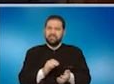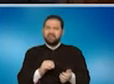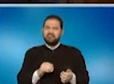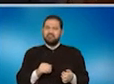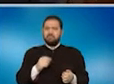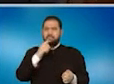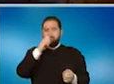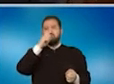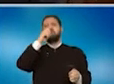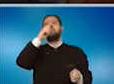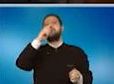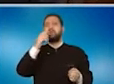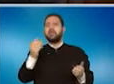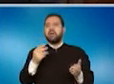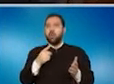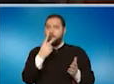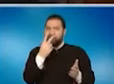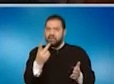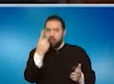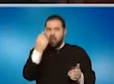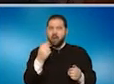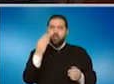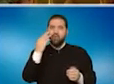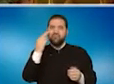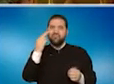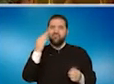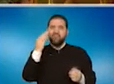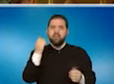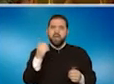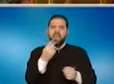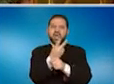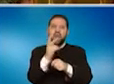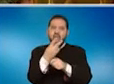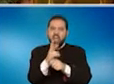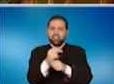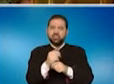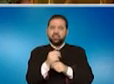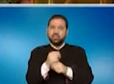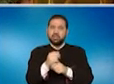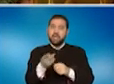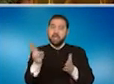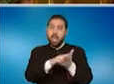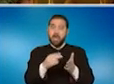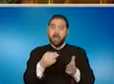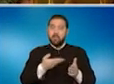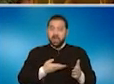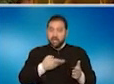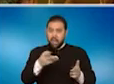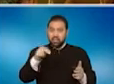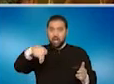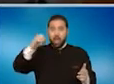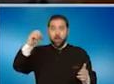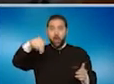zdrobindu-li se superioritatea lor, pentru că o vedea ca pe o desfrânată, ca pe o ticăloasă, și de fapt ei au fost puși de părintele lor undeva mai jos, sub